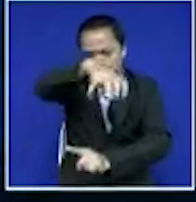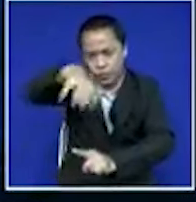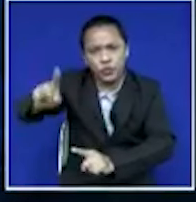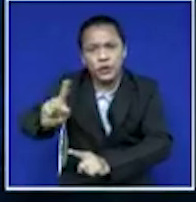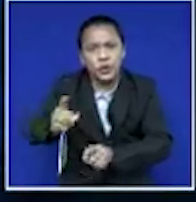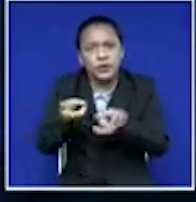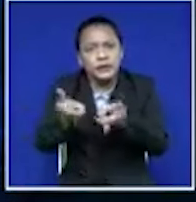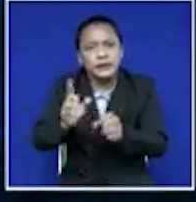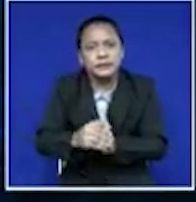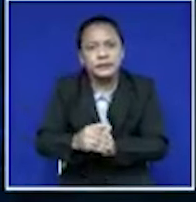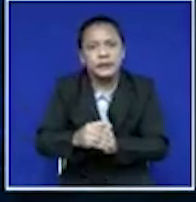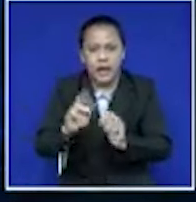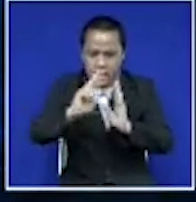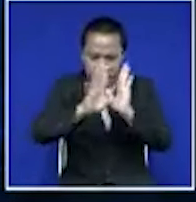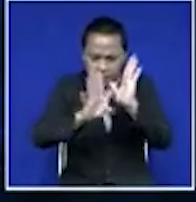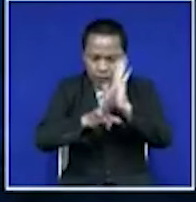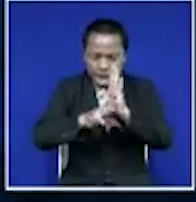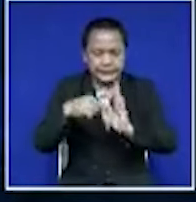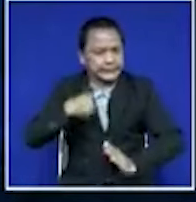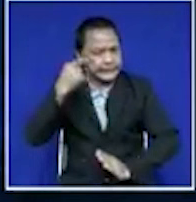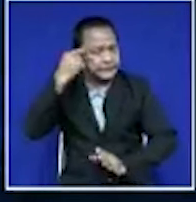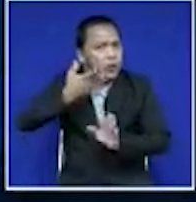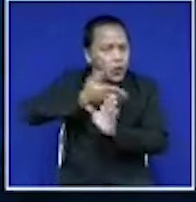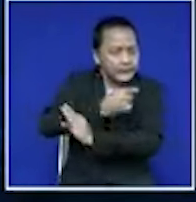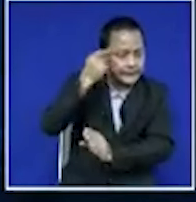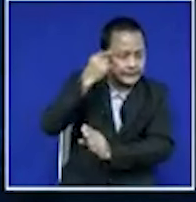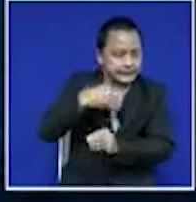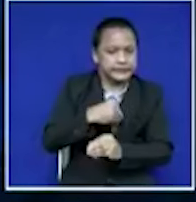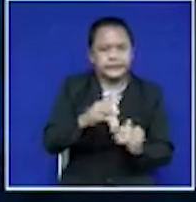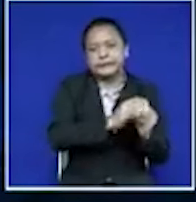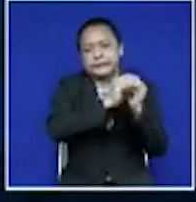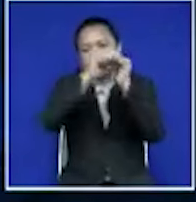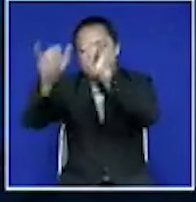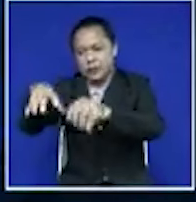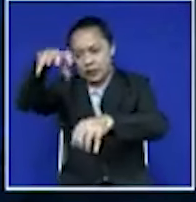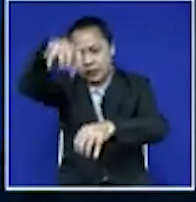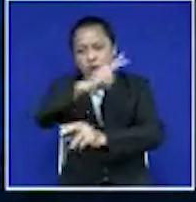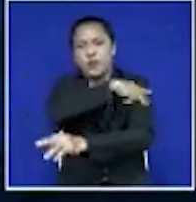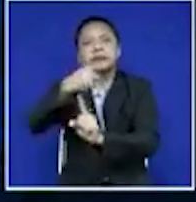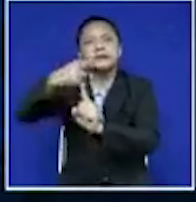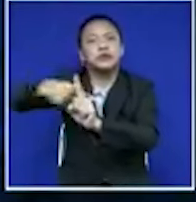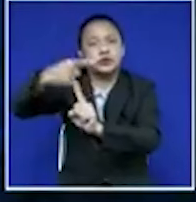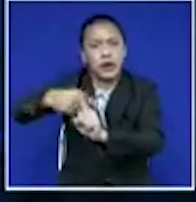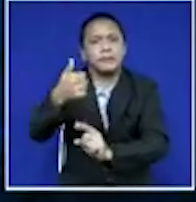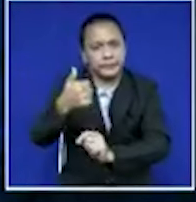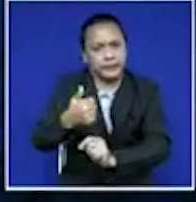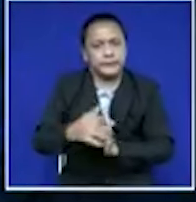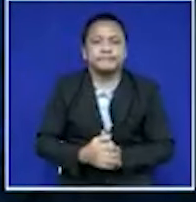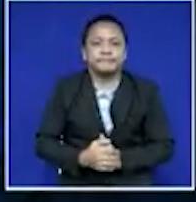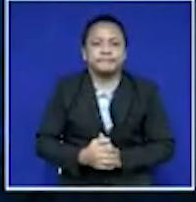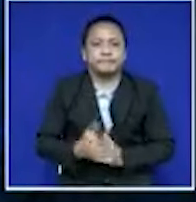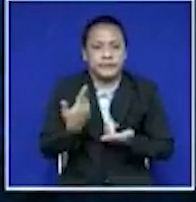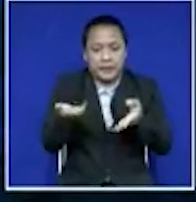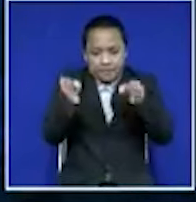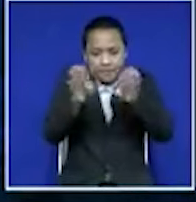การนำระบบต่างๆที่เราเคยคิดกันไว้อย่างดีแล้วเนี่ยมาใช้มาทำให้มันเป็นมรรคผลอีกทีหนึ่งนะครับมีการปิ